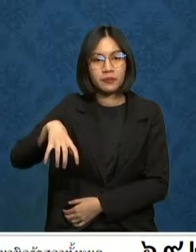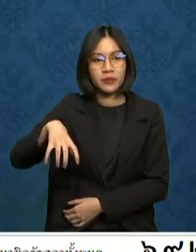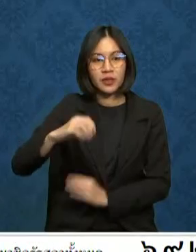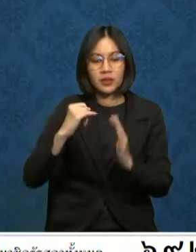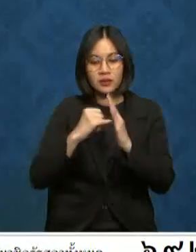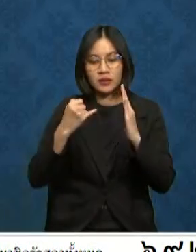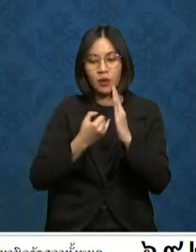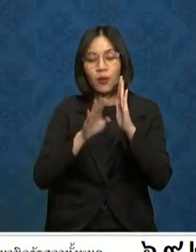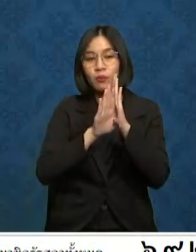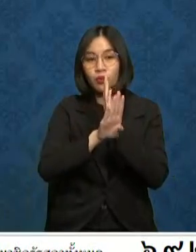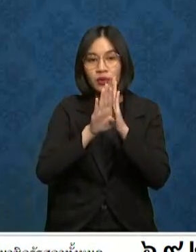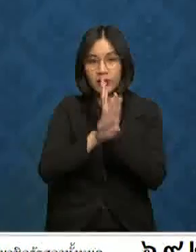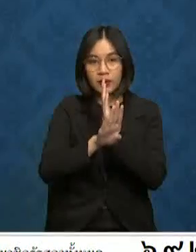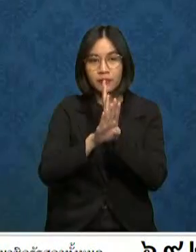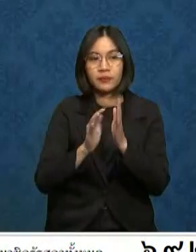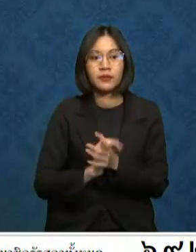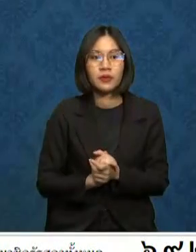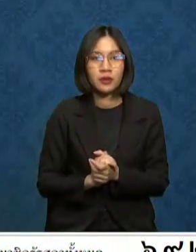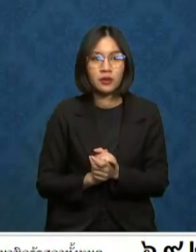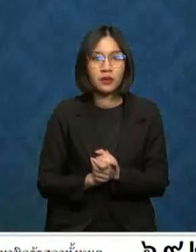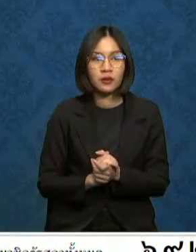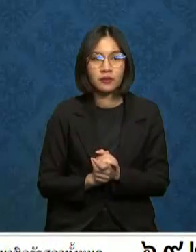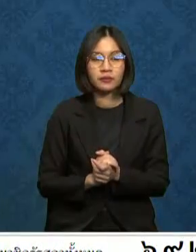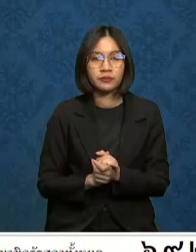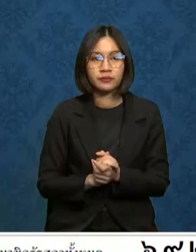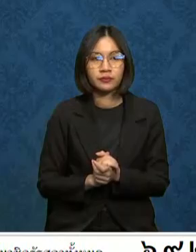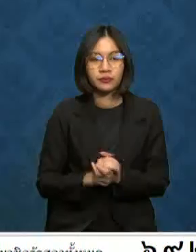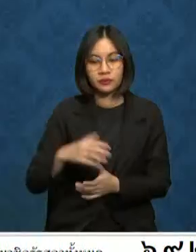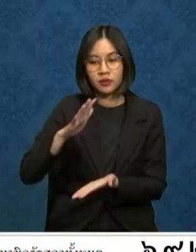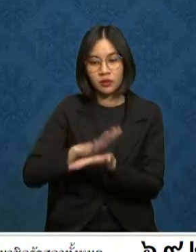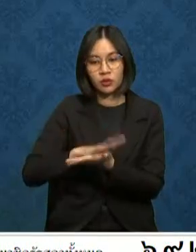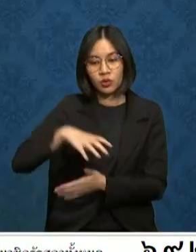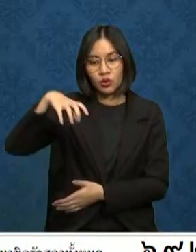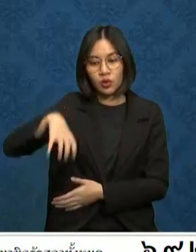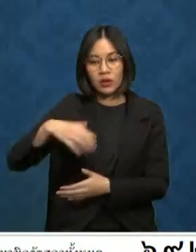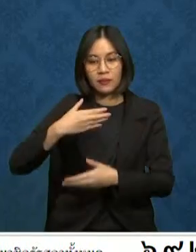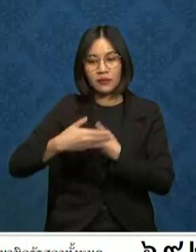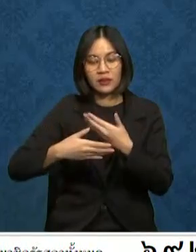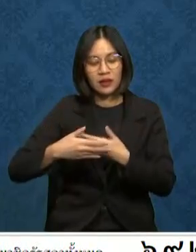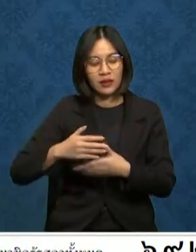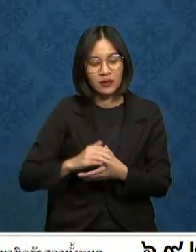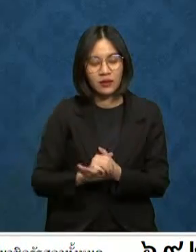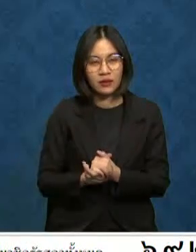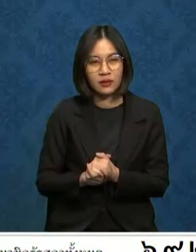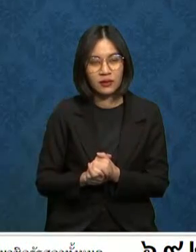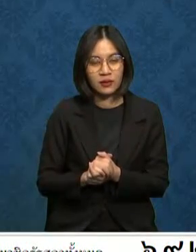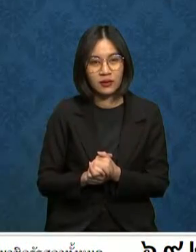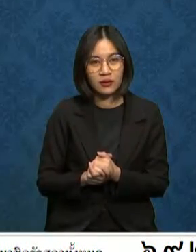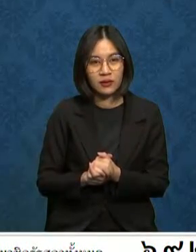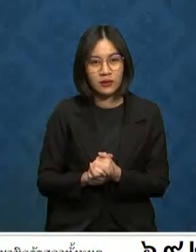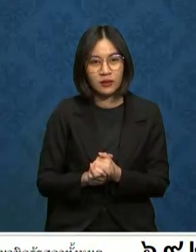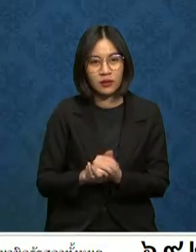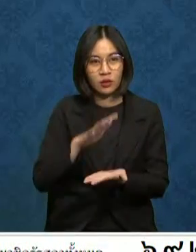จังหวัดบุรีรัมย์ที่เรียกตัวเองว่าโรงเรียนนอกกะลาครับโรงเรียนนอก